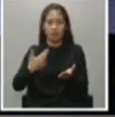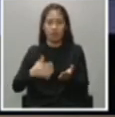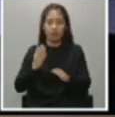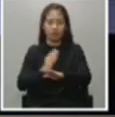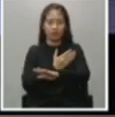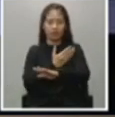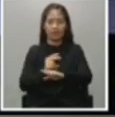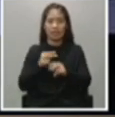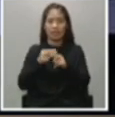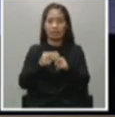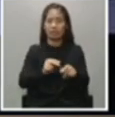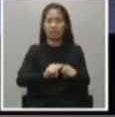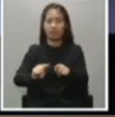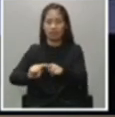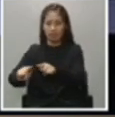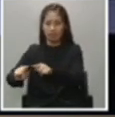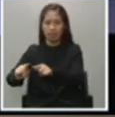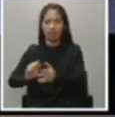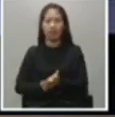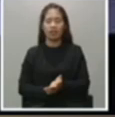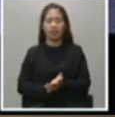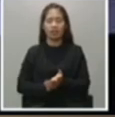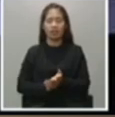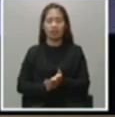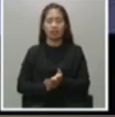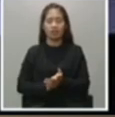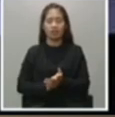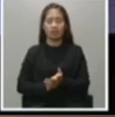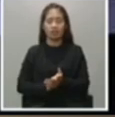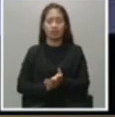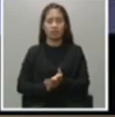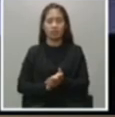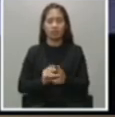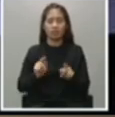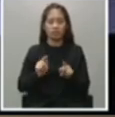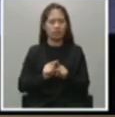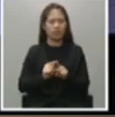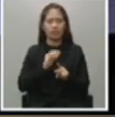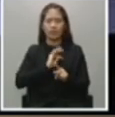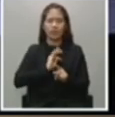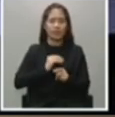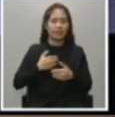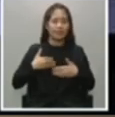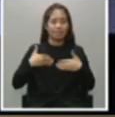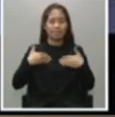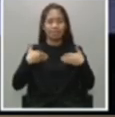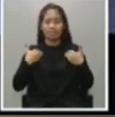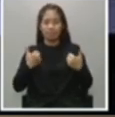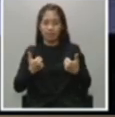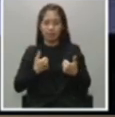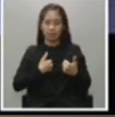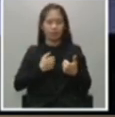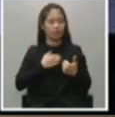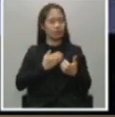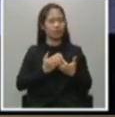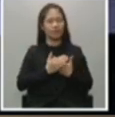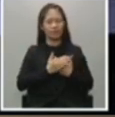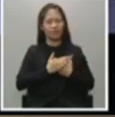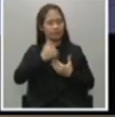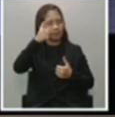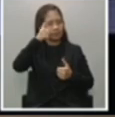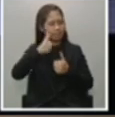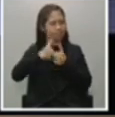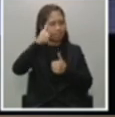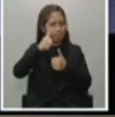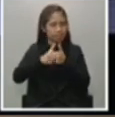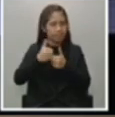จเอกชนของสหรัฐอเมริกานะอย่างอบอุ่น เป็นสิ่งที่ผมประทับไว้ในความทรงจำแ